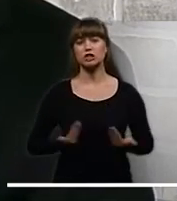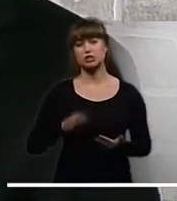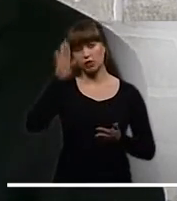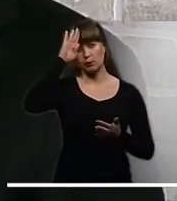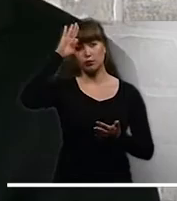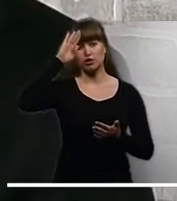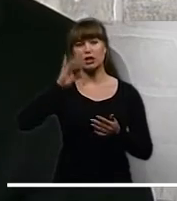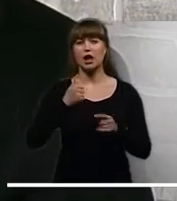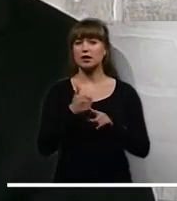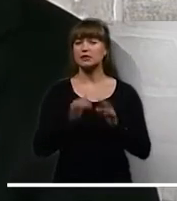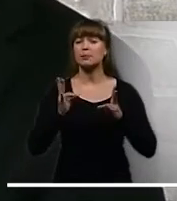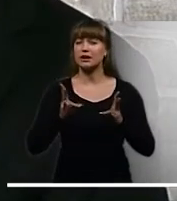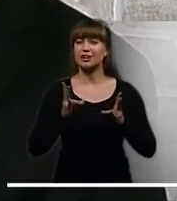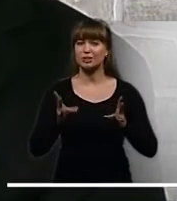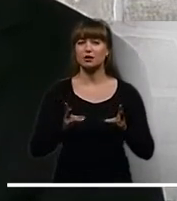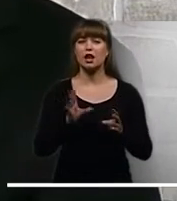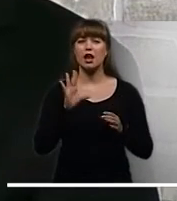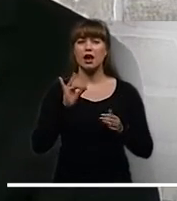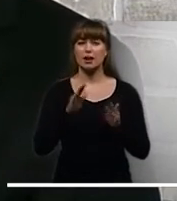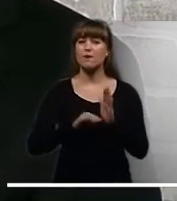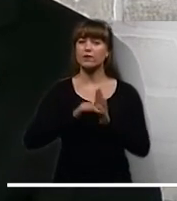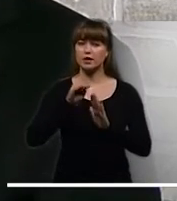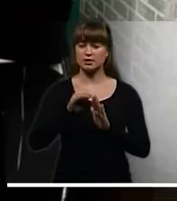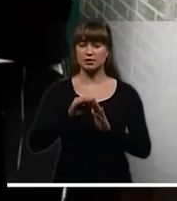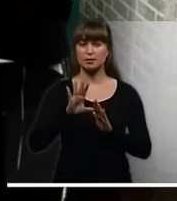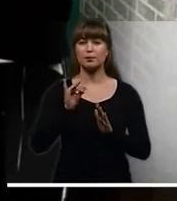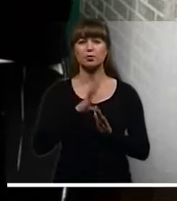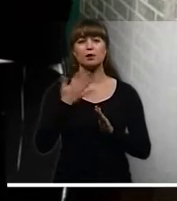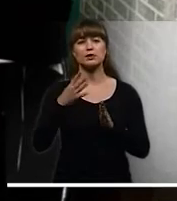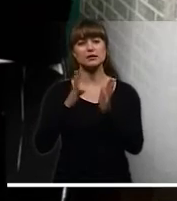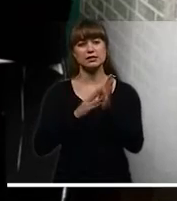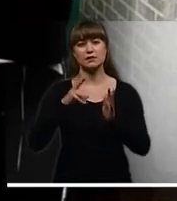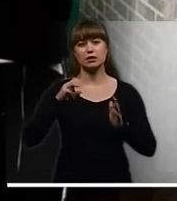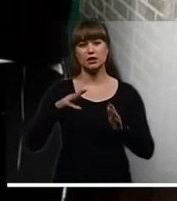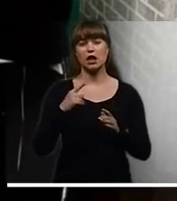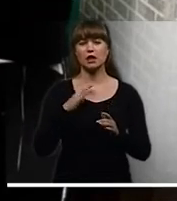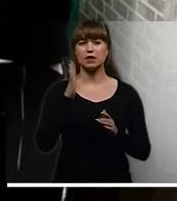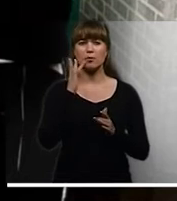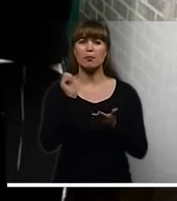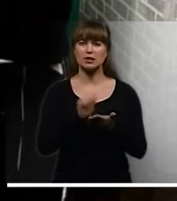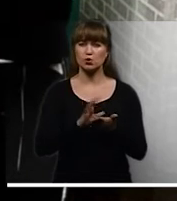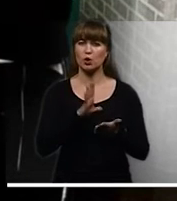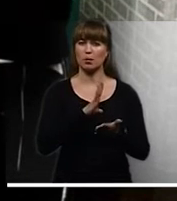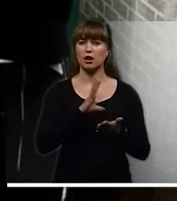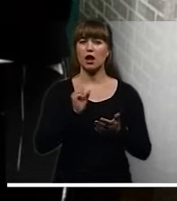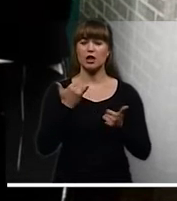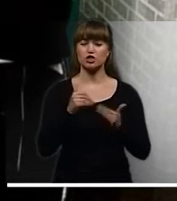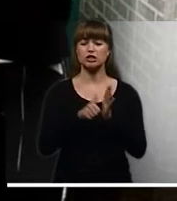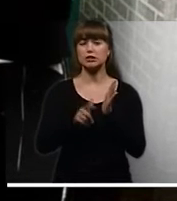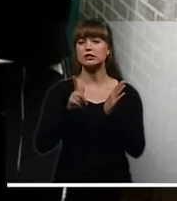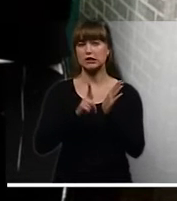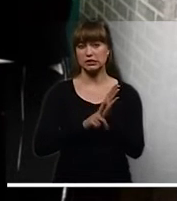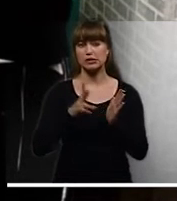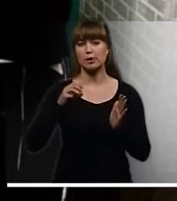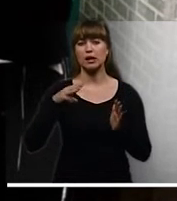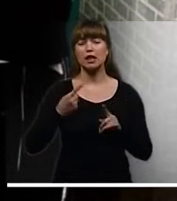мужчин, самых ранимых созданий, она выросла. Собственно, было 59 лет, это позор был. Сейчас, по крайней мере, 67